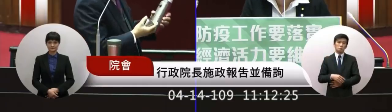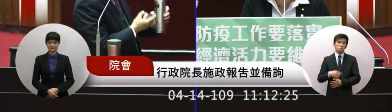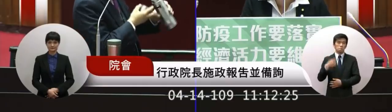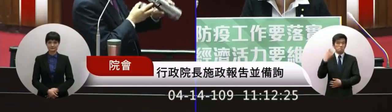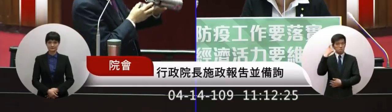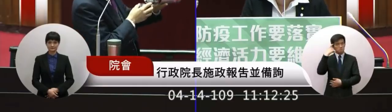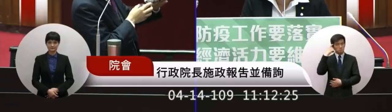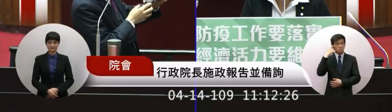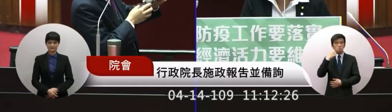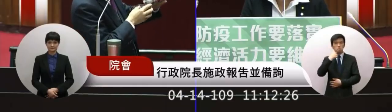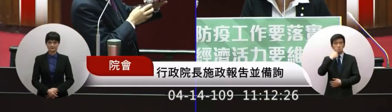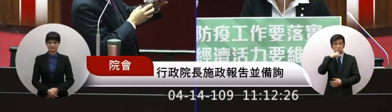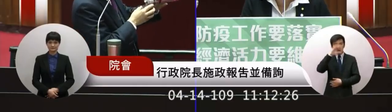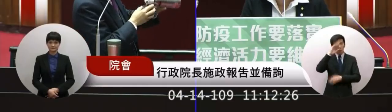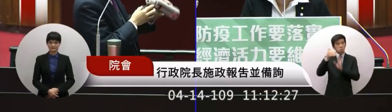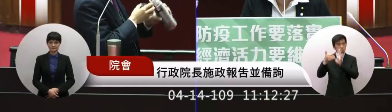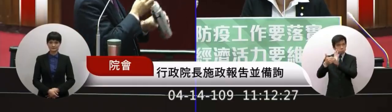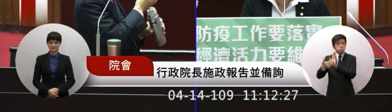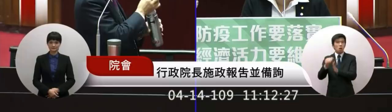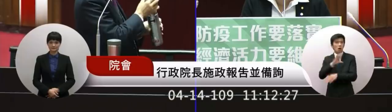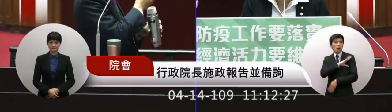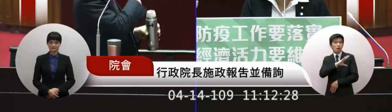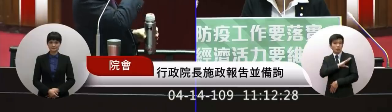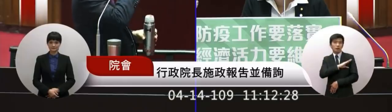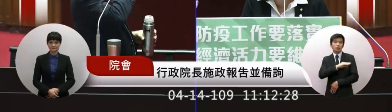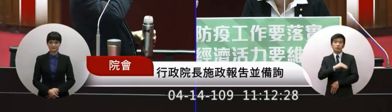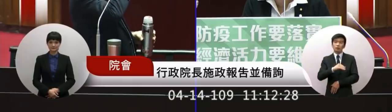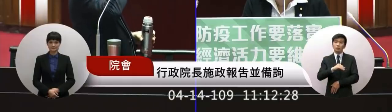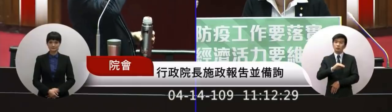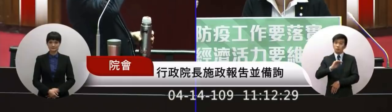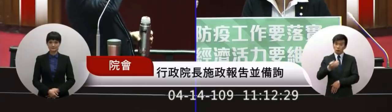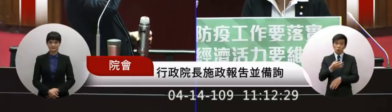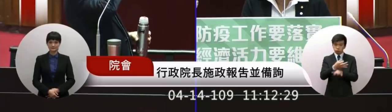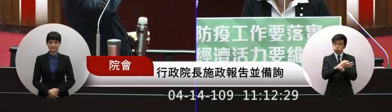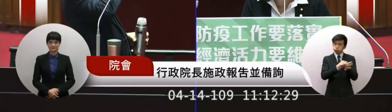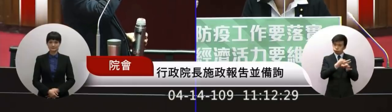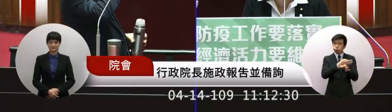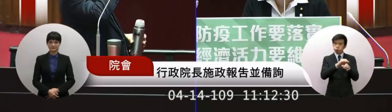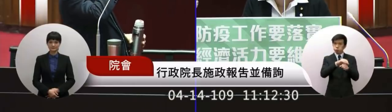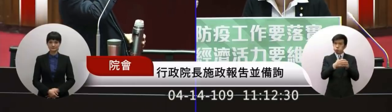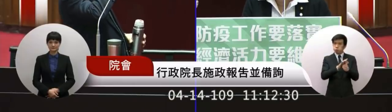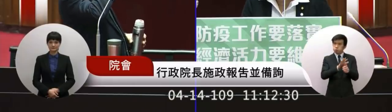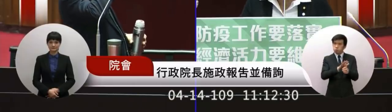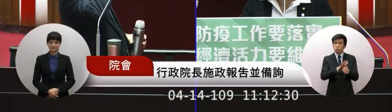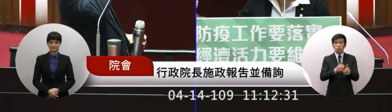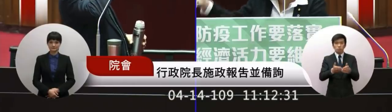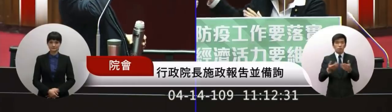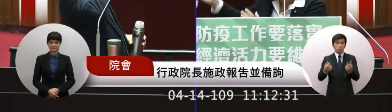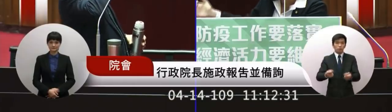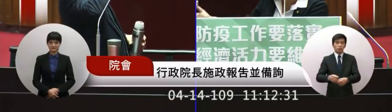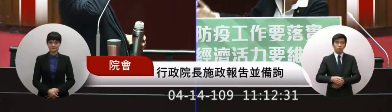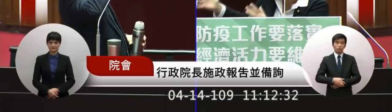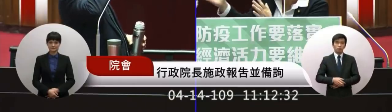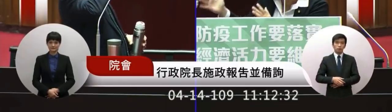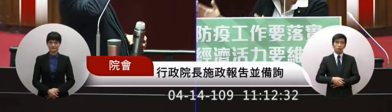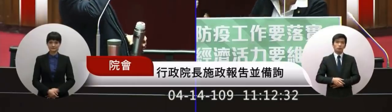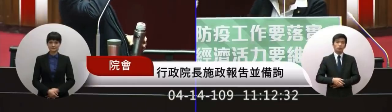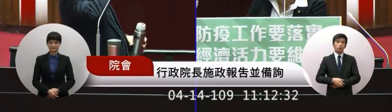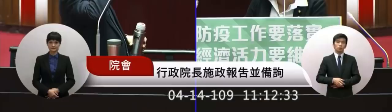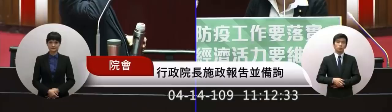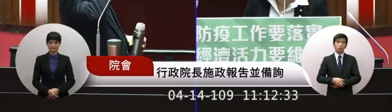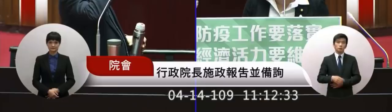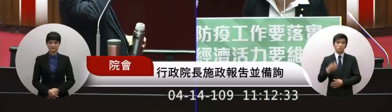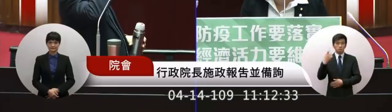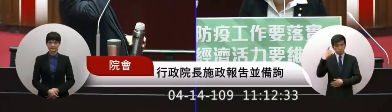疫的時侯我們要做經濟時侯我們也要照顧你認為這個經濟